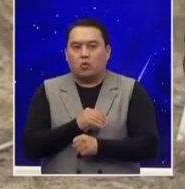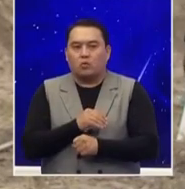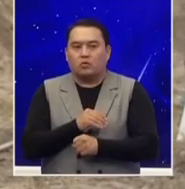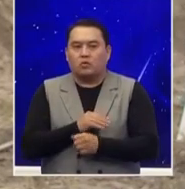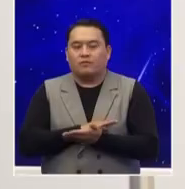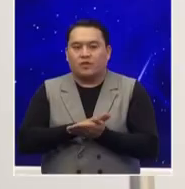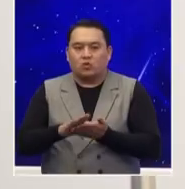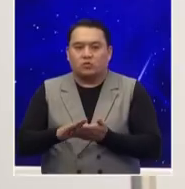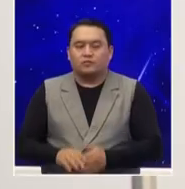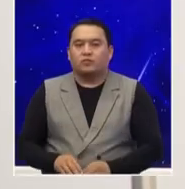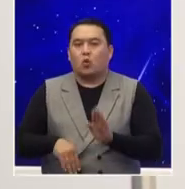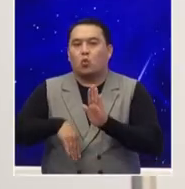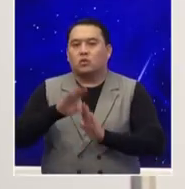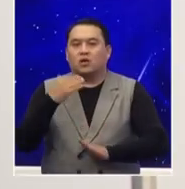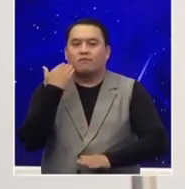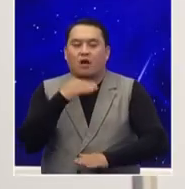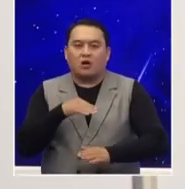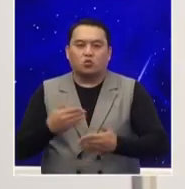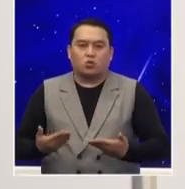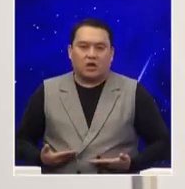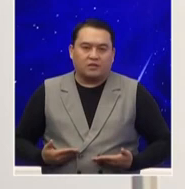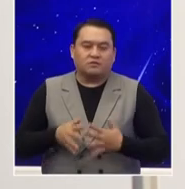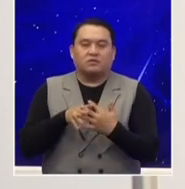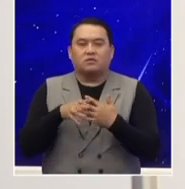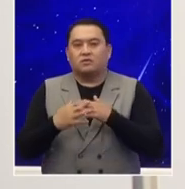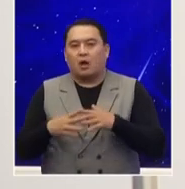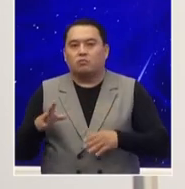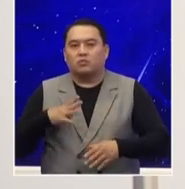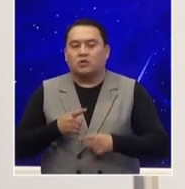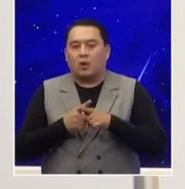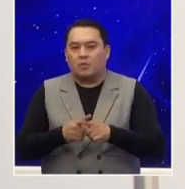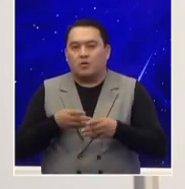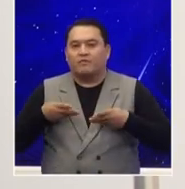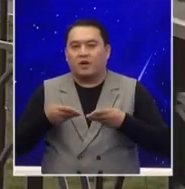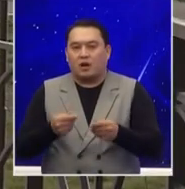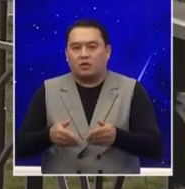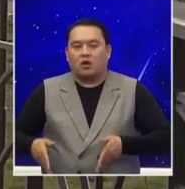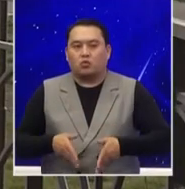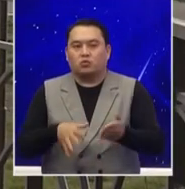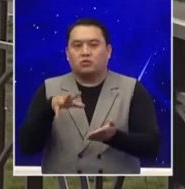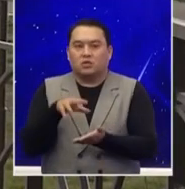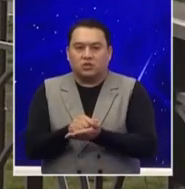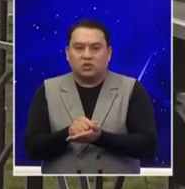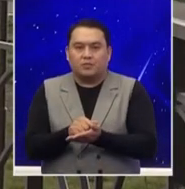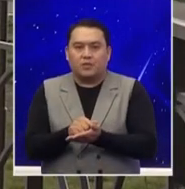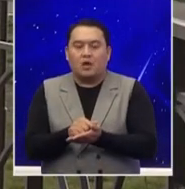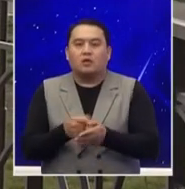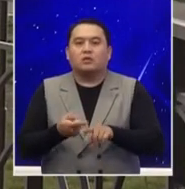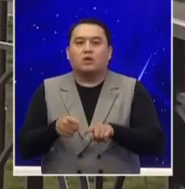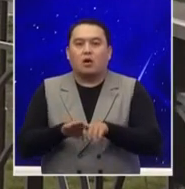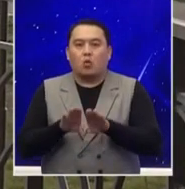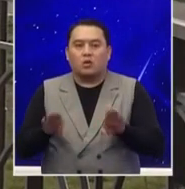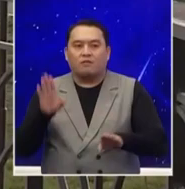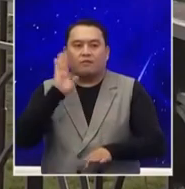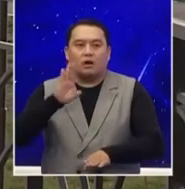очистные сооружения на улучшение качества и уровня жизни сельчан оказало положительное влияние дорожная карта занятости подобной системе